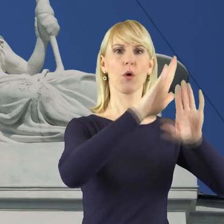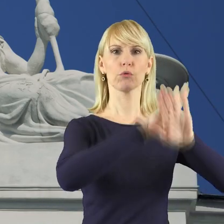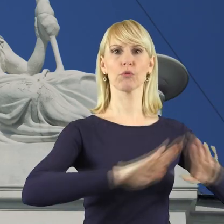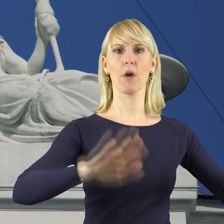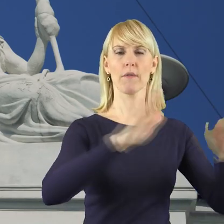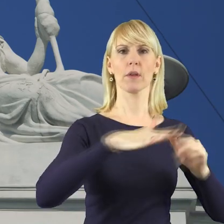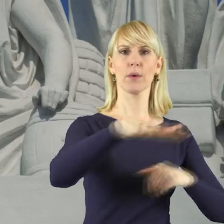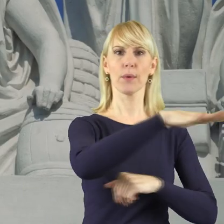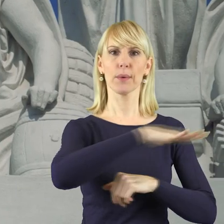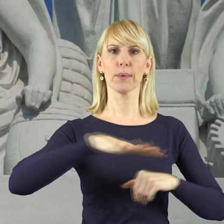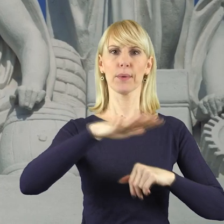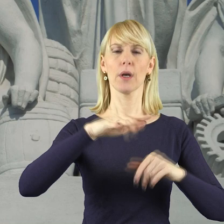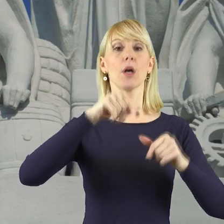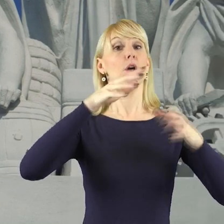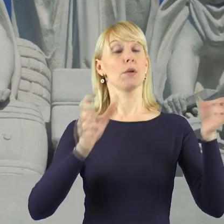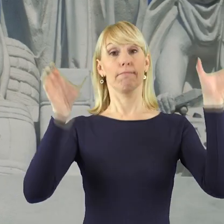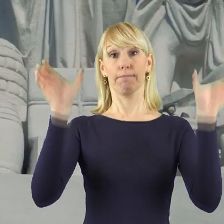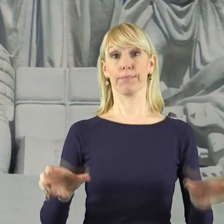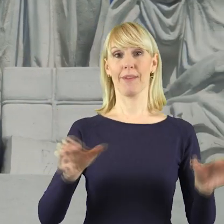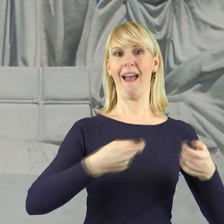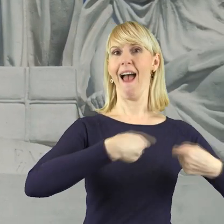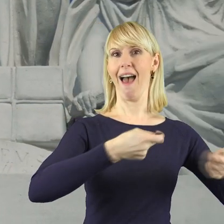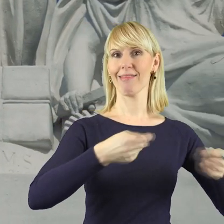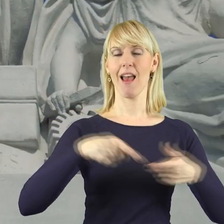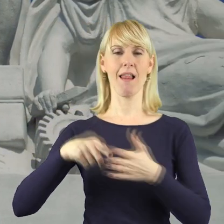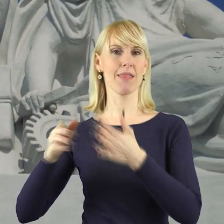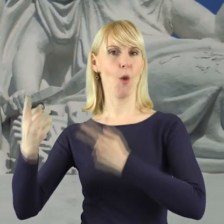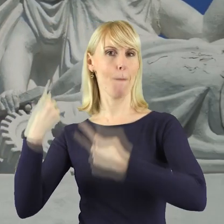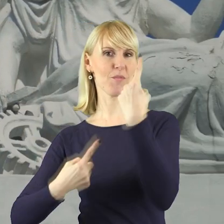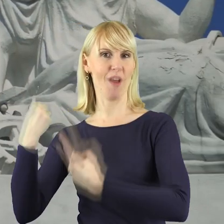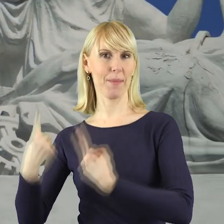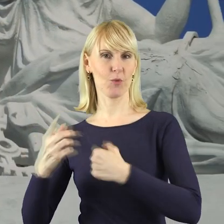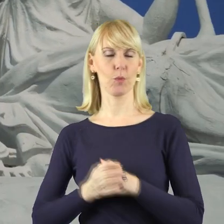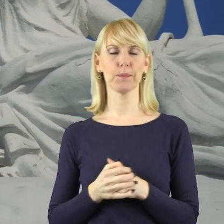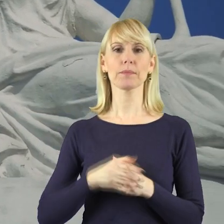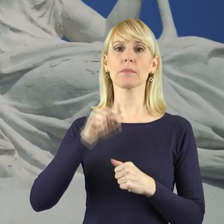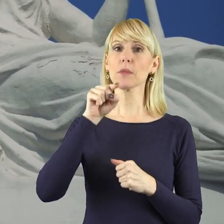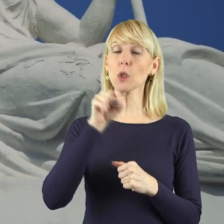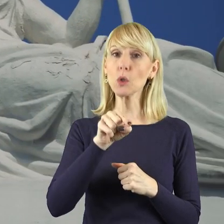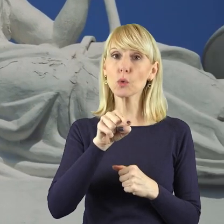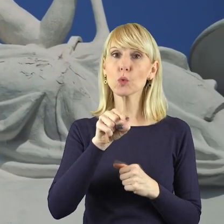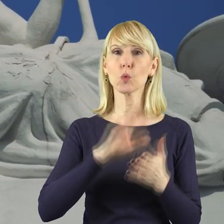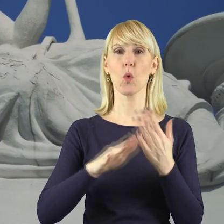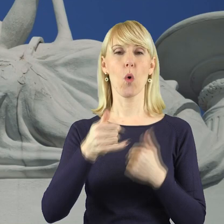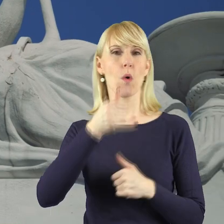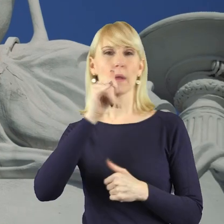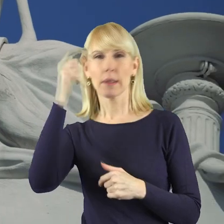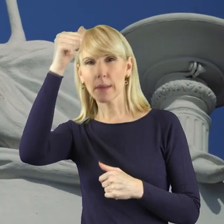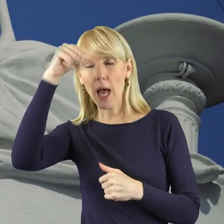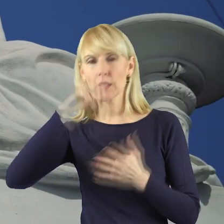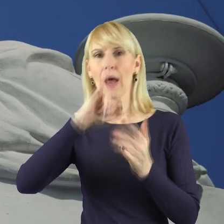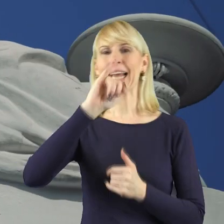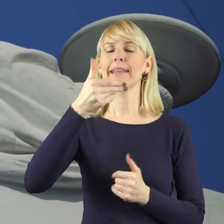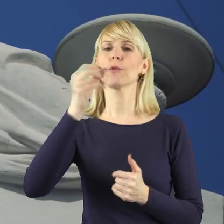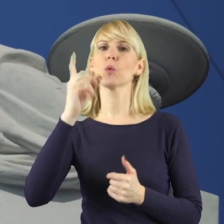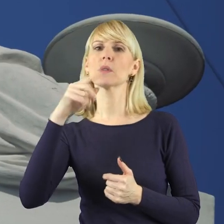stóp personifikacje, handel i przemysł. Przedstawienie ostatniej z nich, nazywanej nieraz industrią,